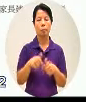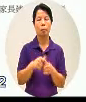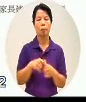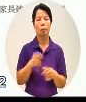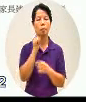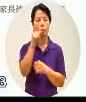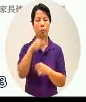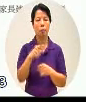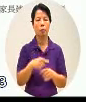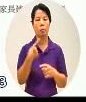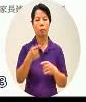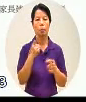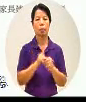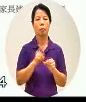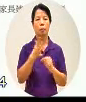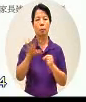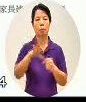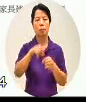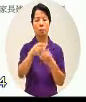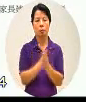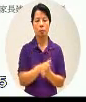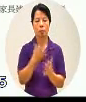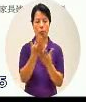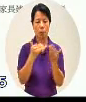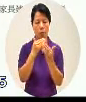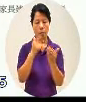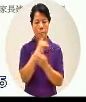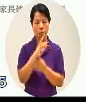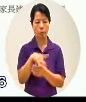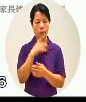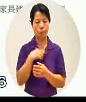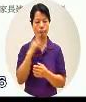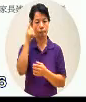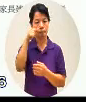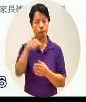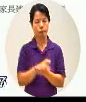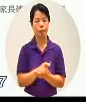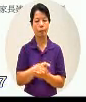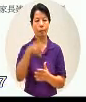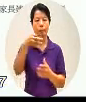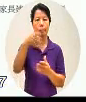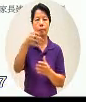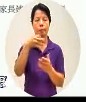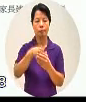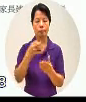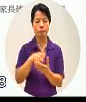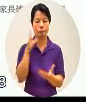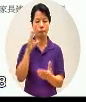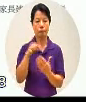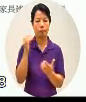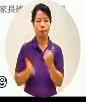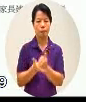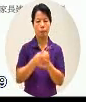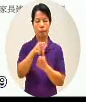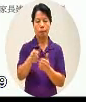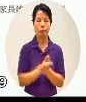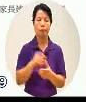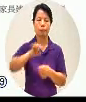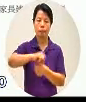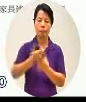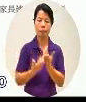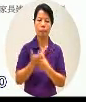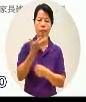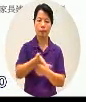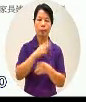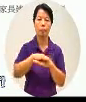女中？学校认为你填男女中会对，你也填男女中会对，伊有哪给你加分？这个真的是比较奇怪啊。不